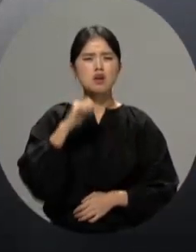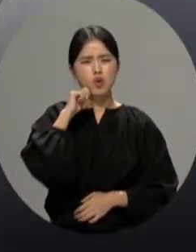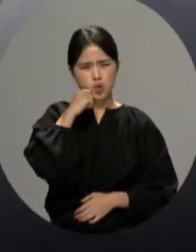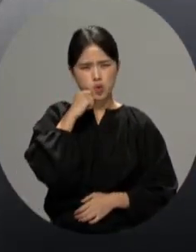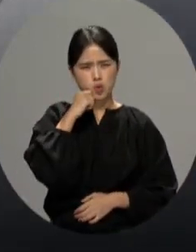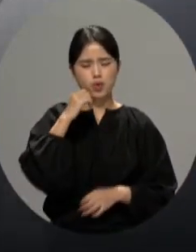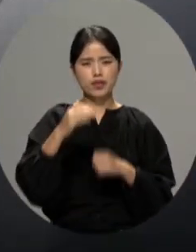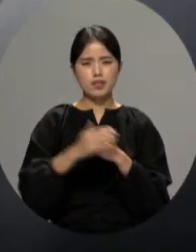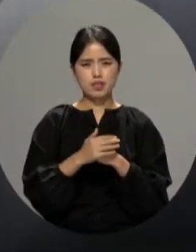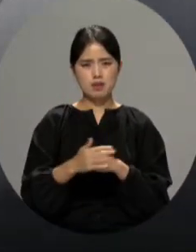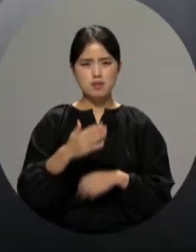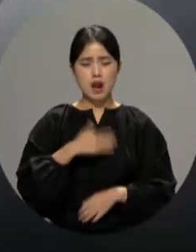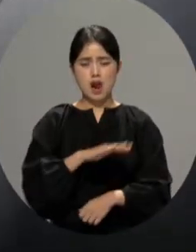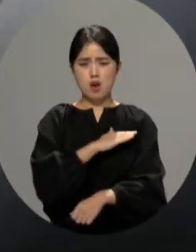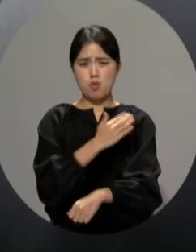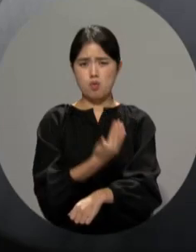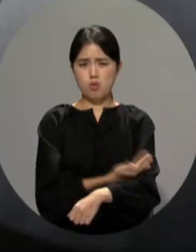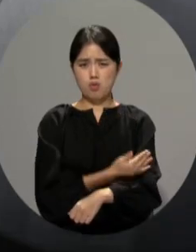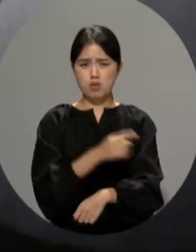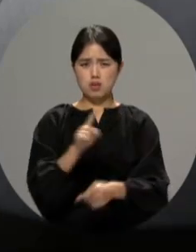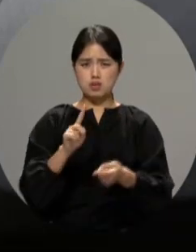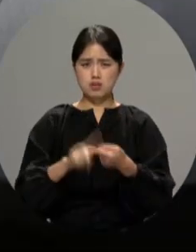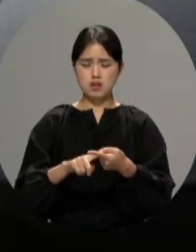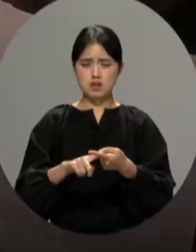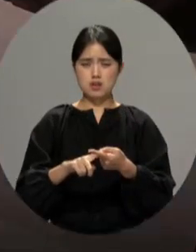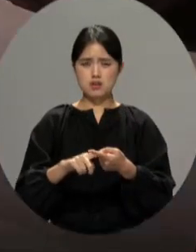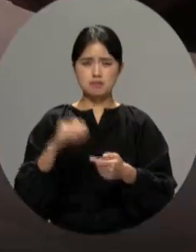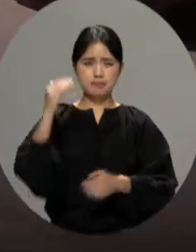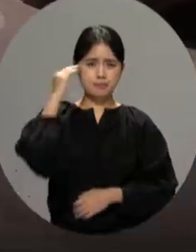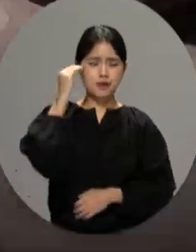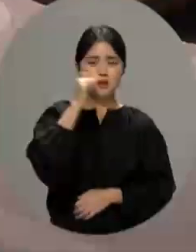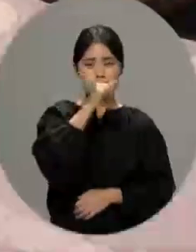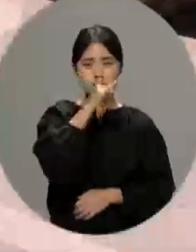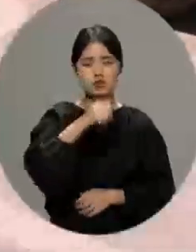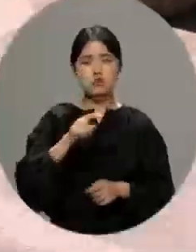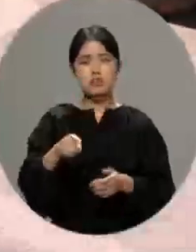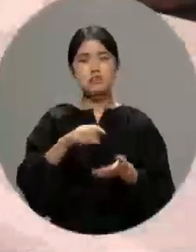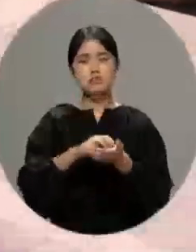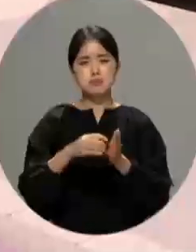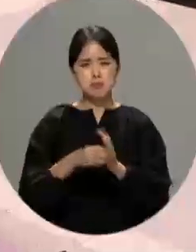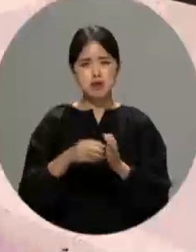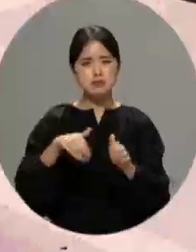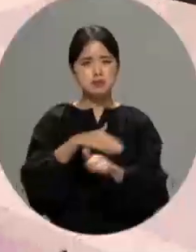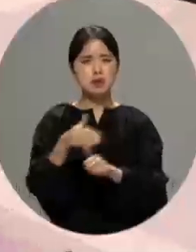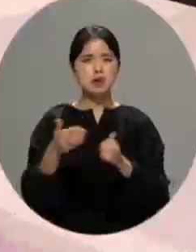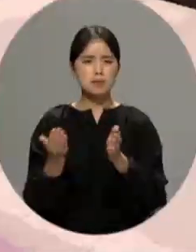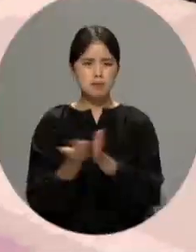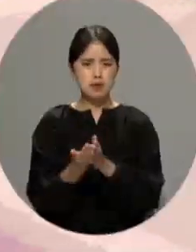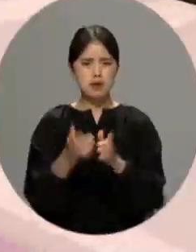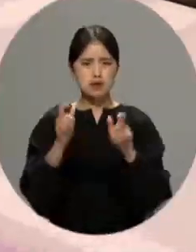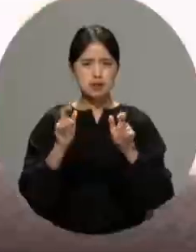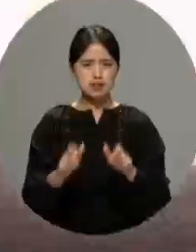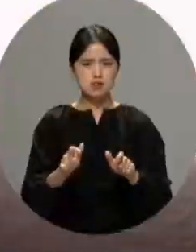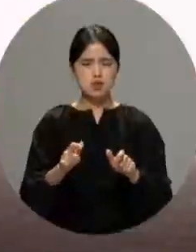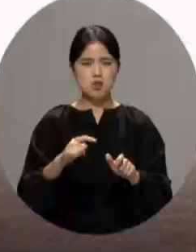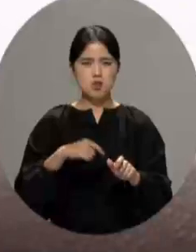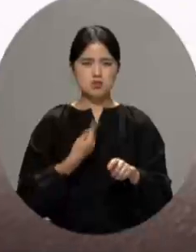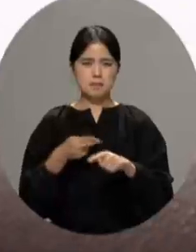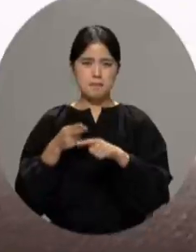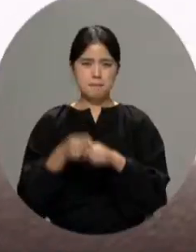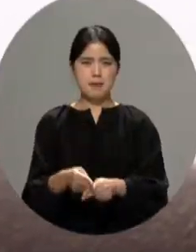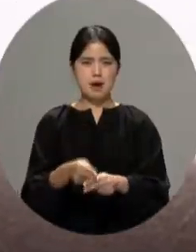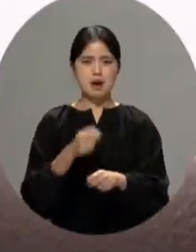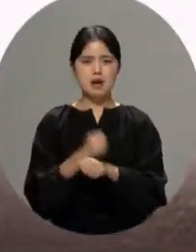힘들어지면서 알 권리를 좀 차단하고 있는 게 아닌가. 그만큼 현실적으로 지역 정가를 독점하는